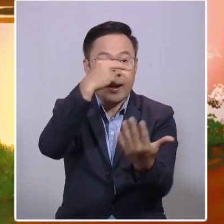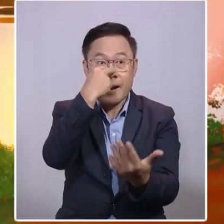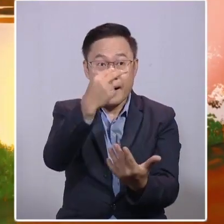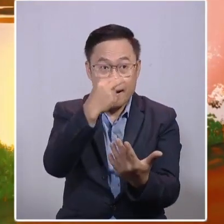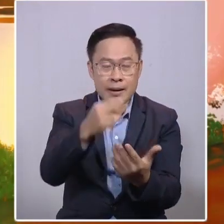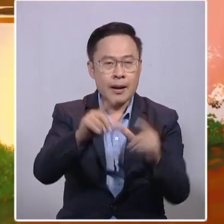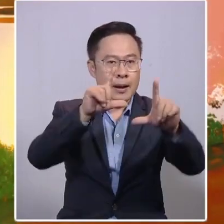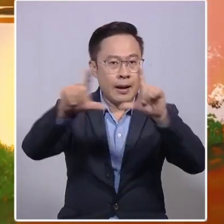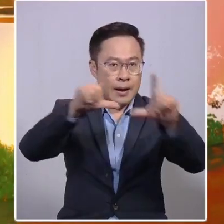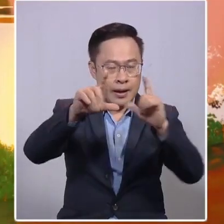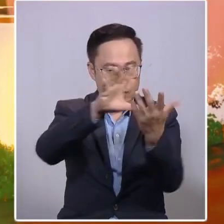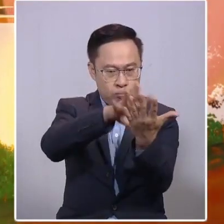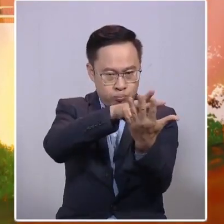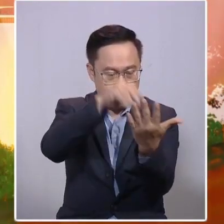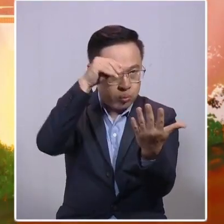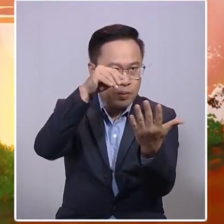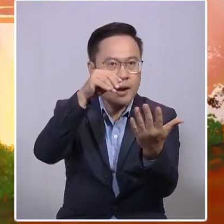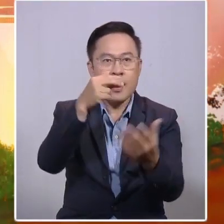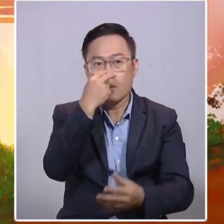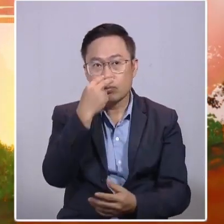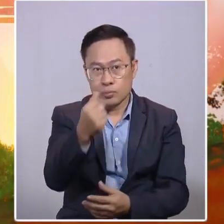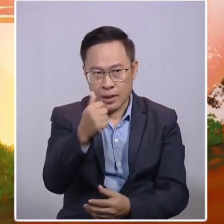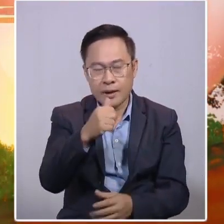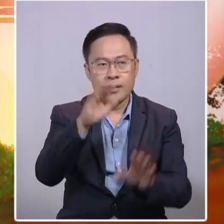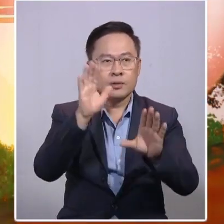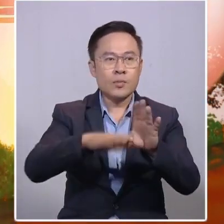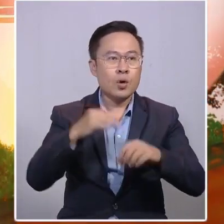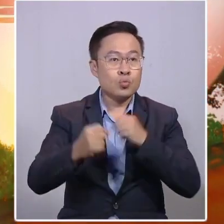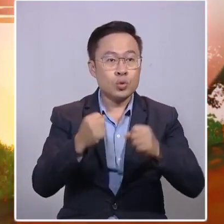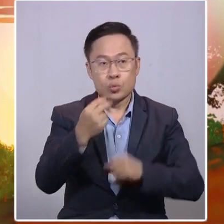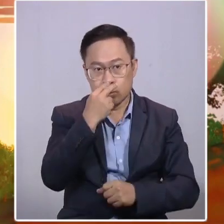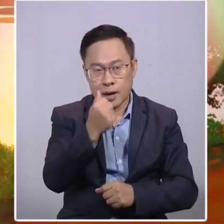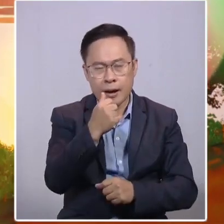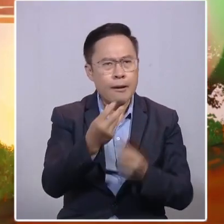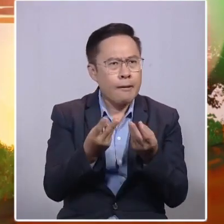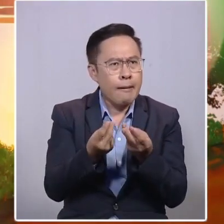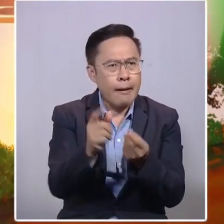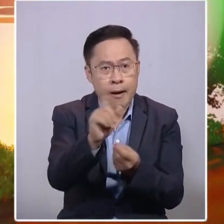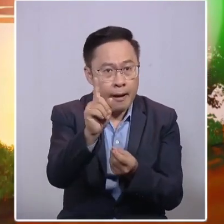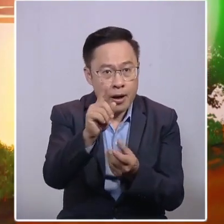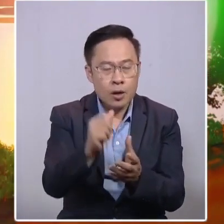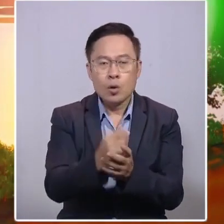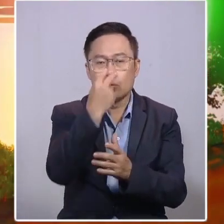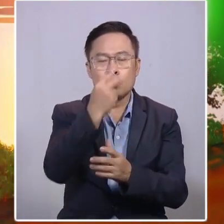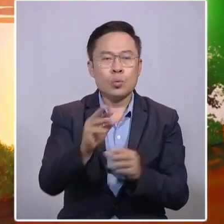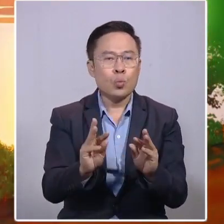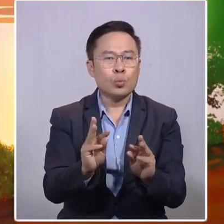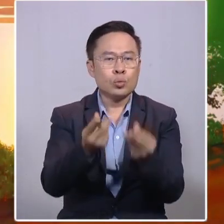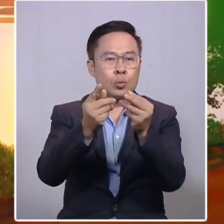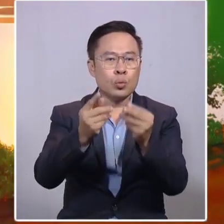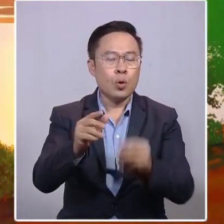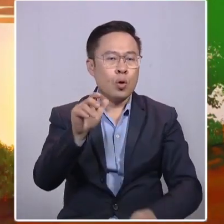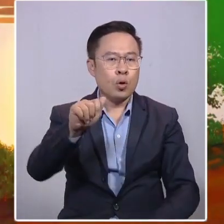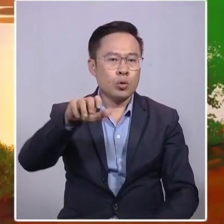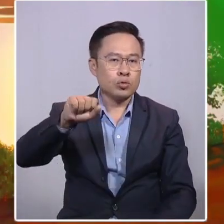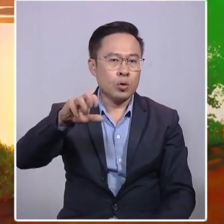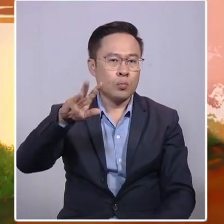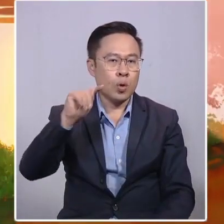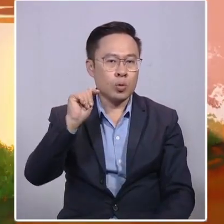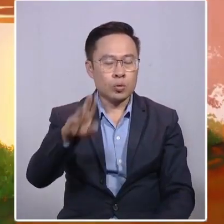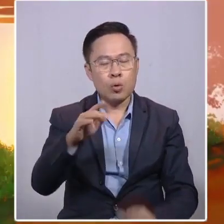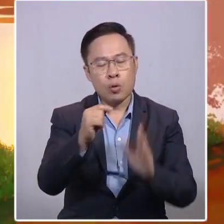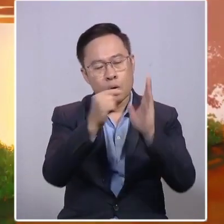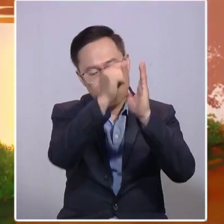o Runตั้งแต่ตอนนี้เป็นต้นไปนะครับหรือว่าก็จะสอบถามรายละเอียดได้ที่เครือข่ายสถานีวิทยุอสมทภูมิภาคทั้ง